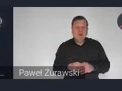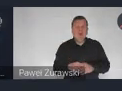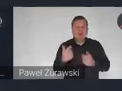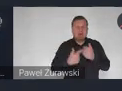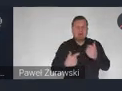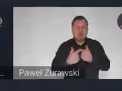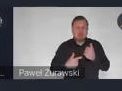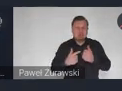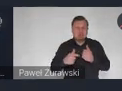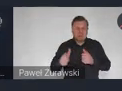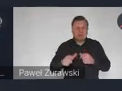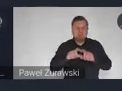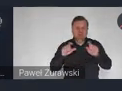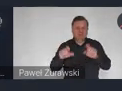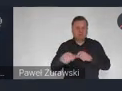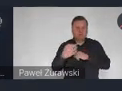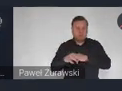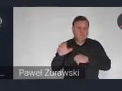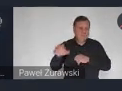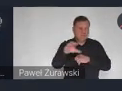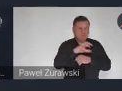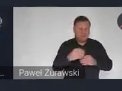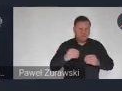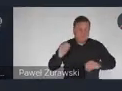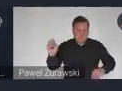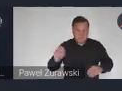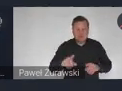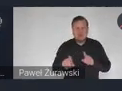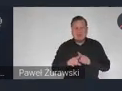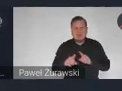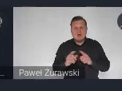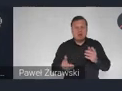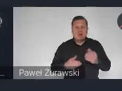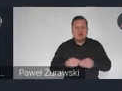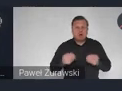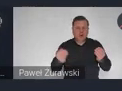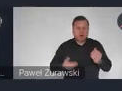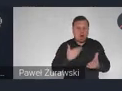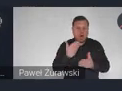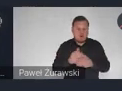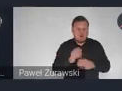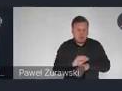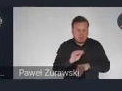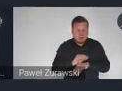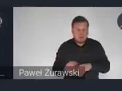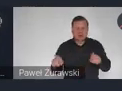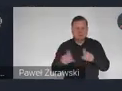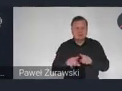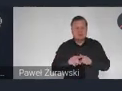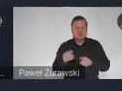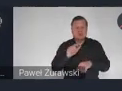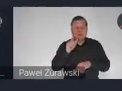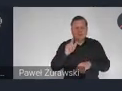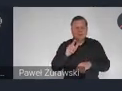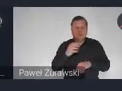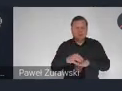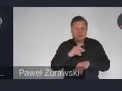placówek oraz rozwój oferty edukacyjnej oraz społecznego od uniwersytetów